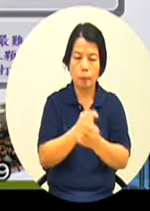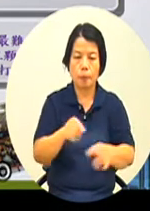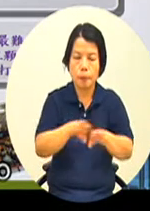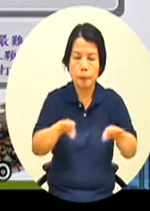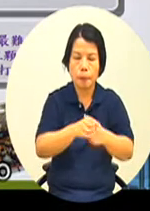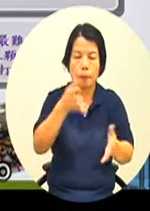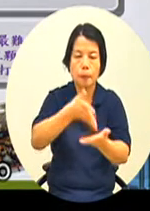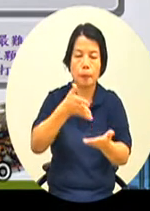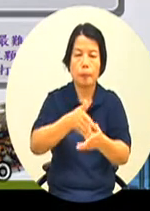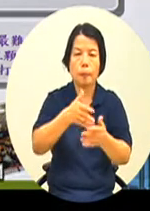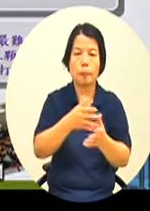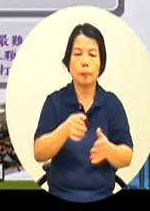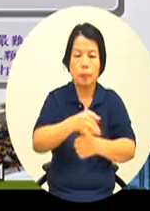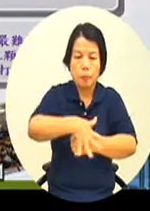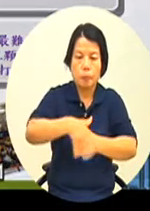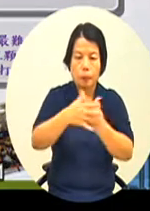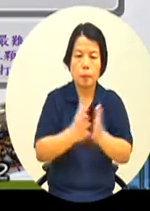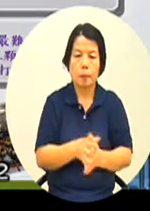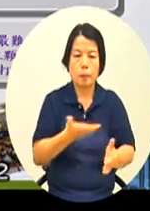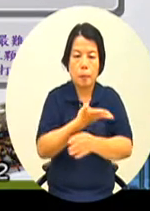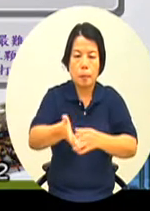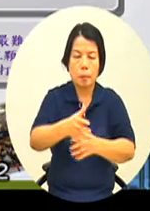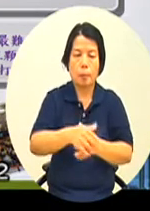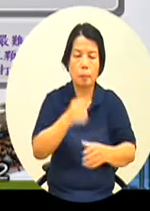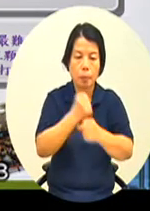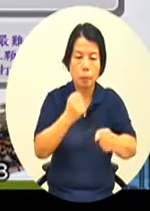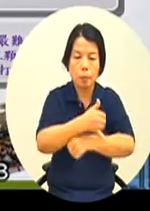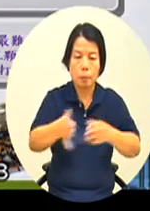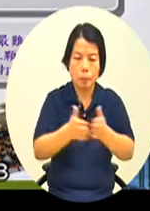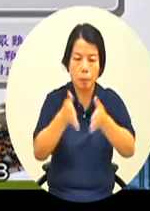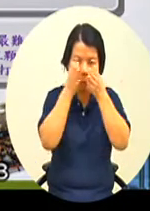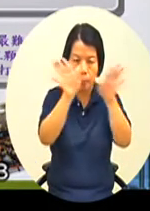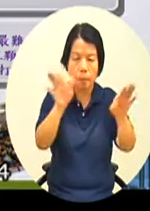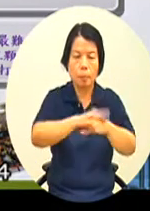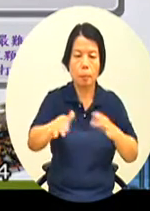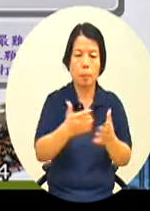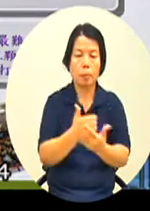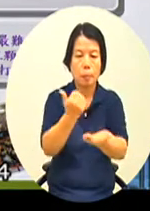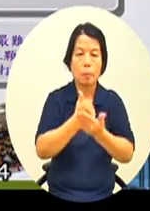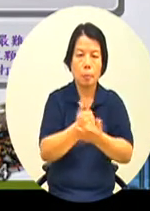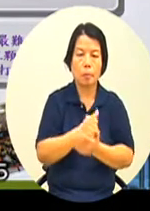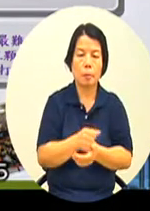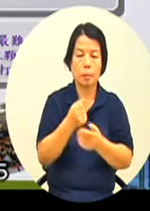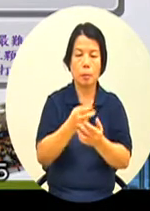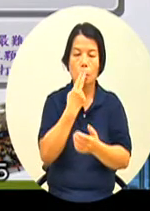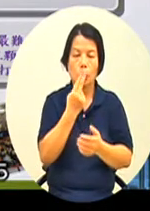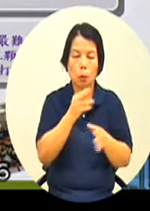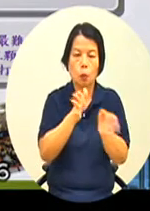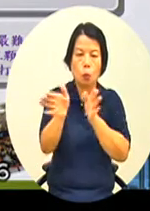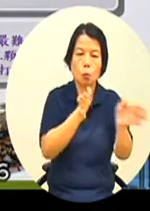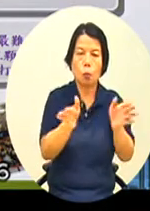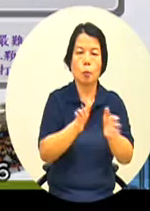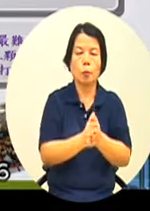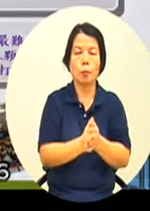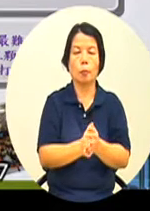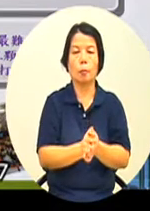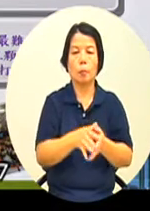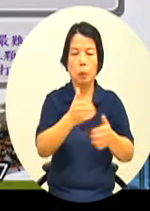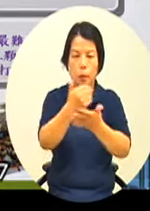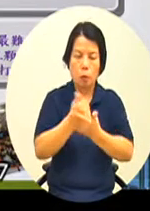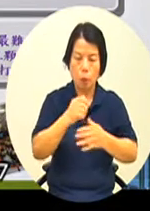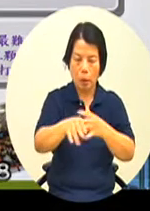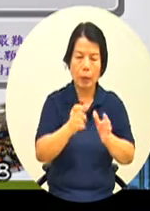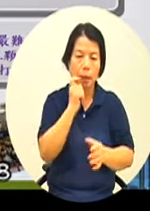列，开启公务人的新视野。这里面邀请包括邀请杨立州导演讲演《机会在最难走的